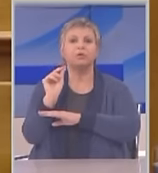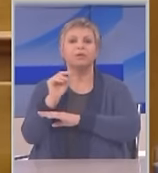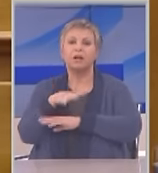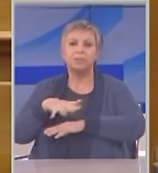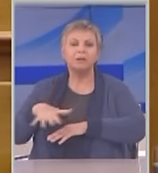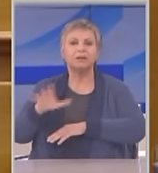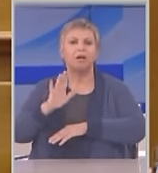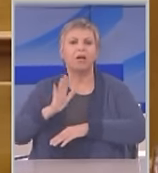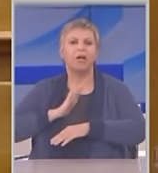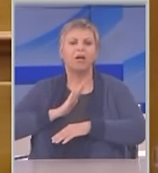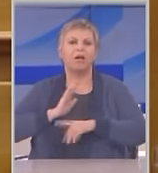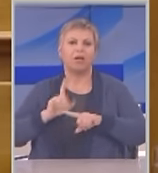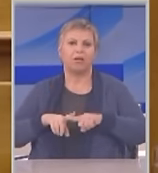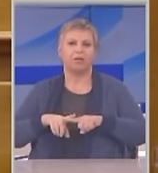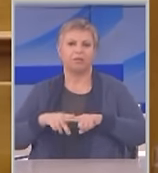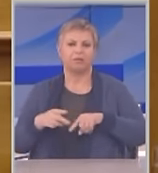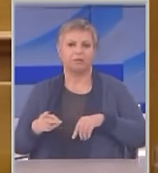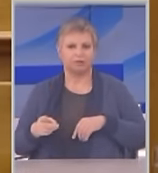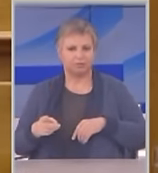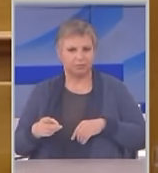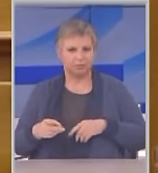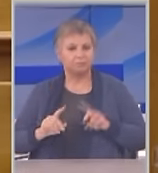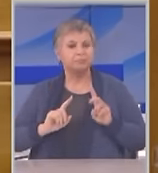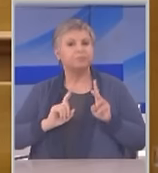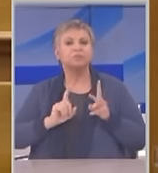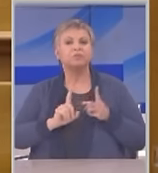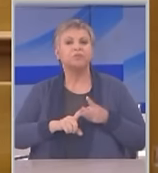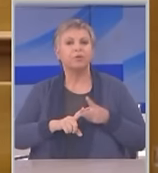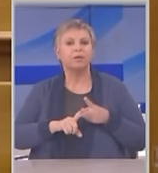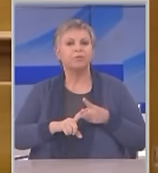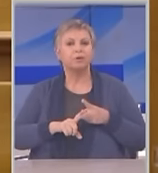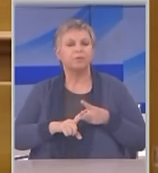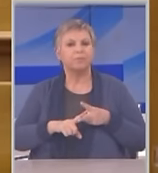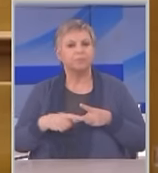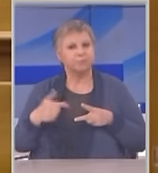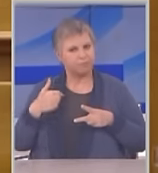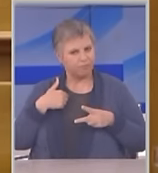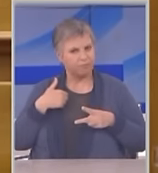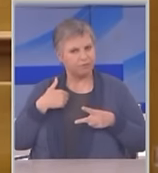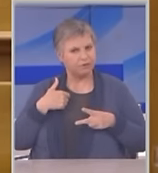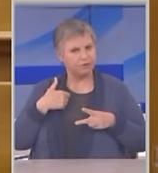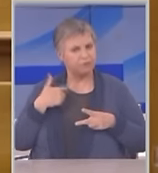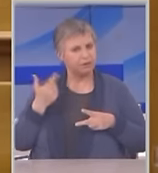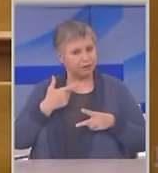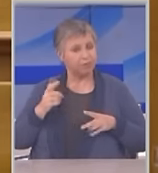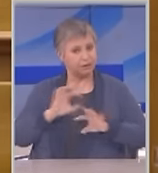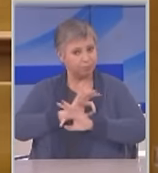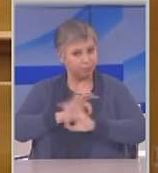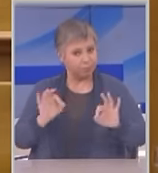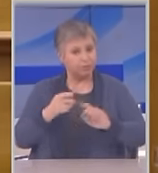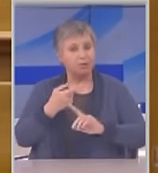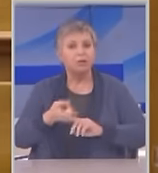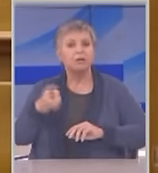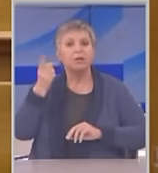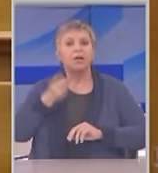δεύτερος λόγος είναι γιατί δεν είμαστε απόλυτα βέβαιοι ότι ο εν λόγω υπουργός, όπως και άλλες περιπτώσεις